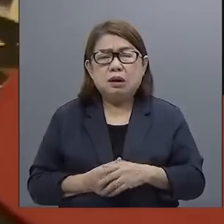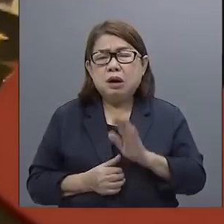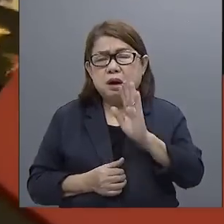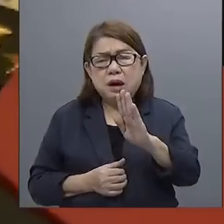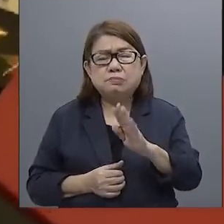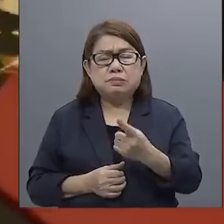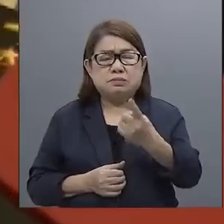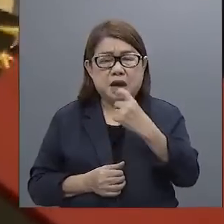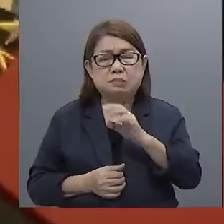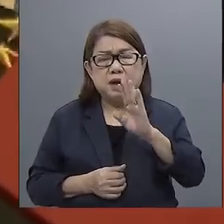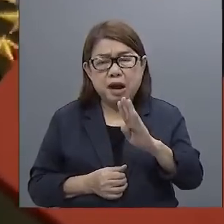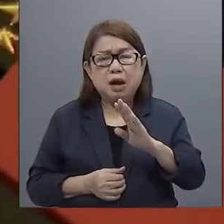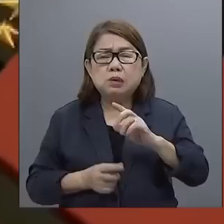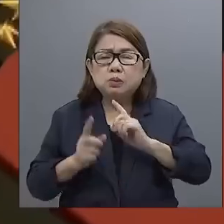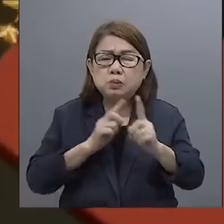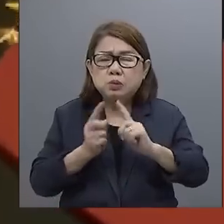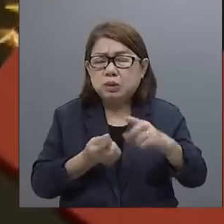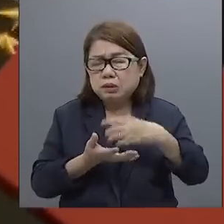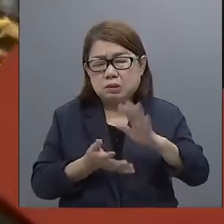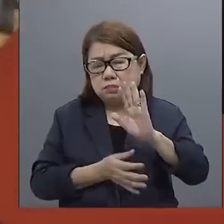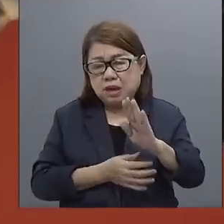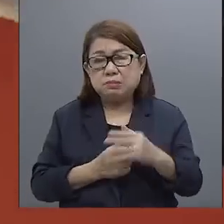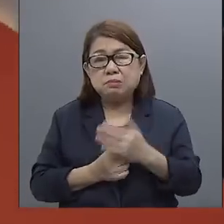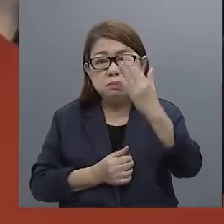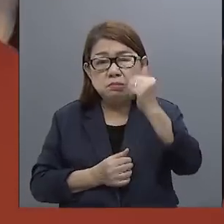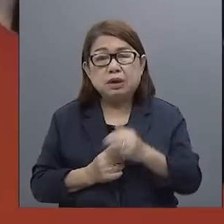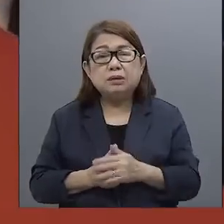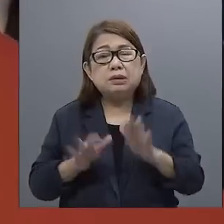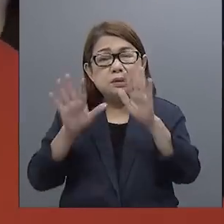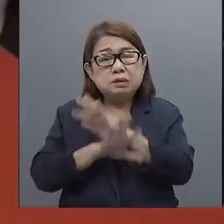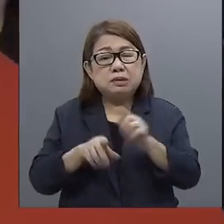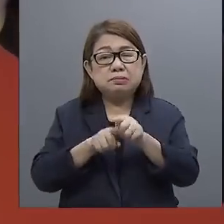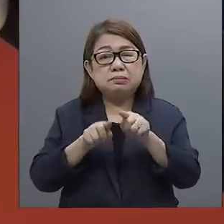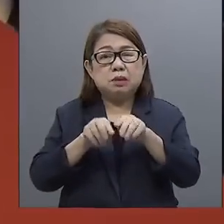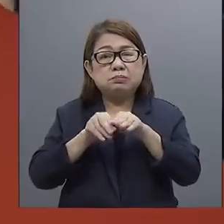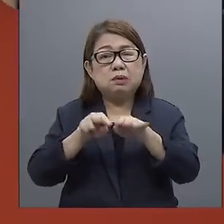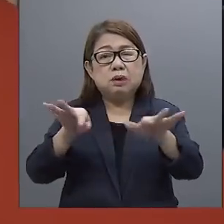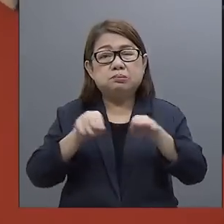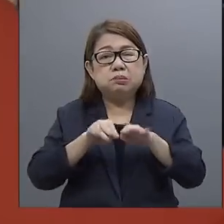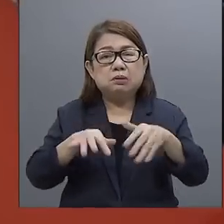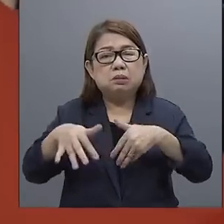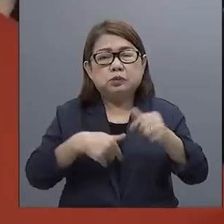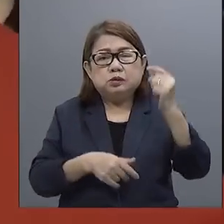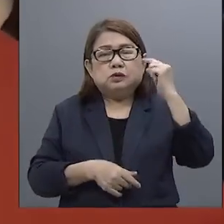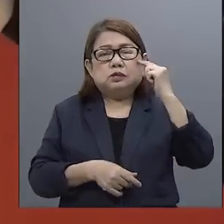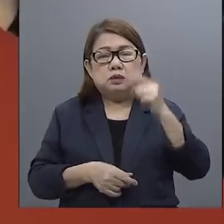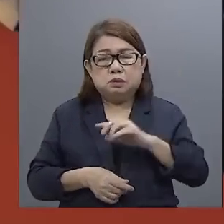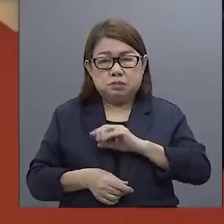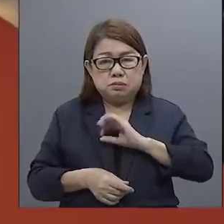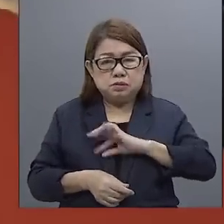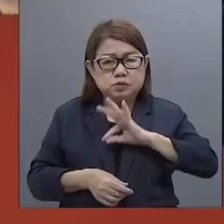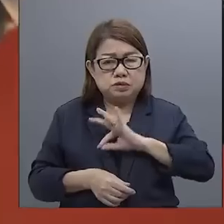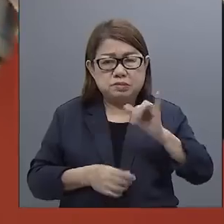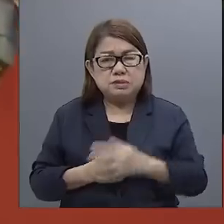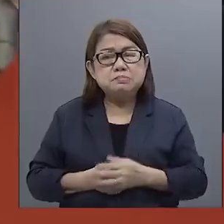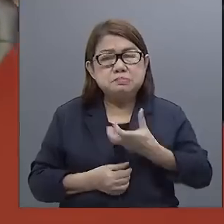รถามไม่ควรเขียนถึงนะมันจะเป็นการขุดความคิดที่ขัด